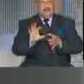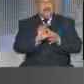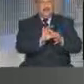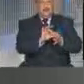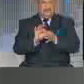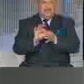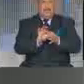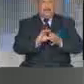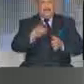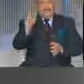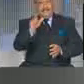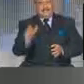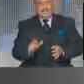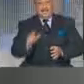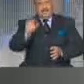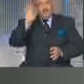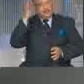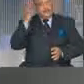التونسي.